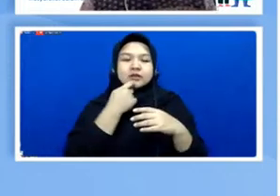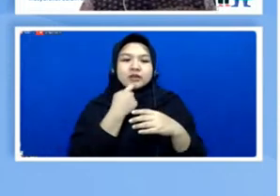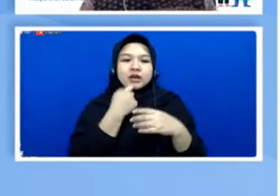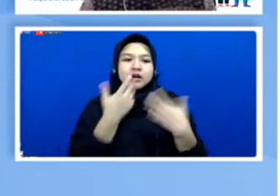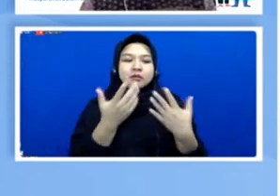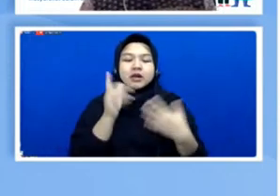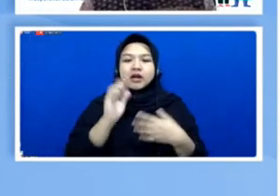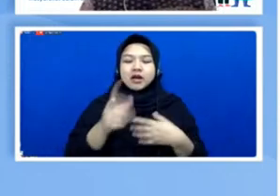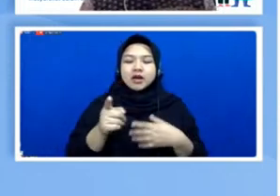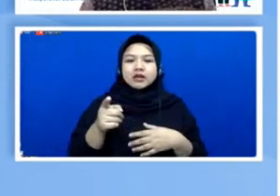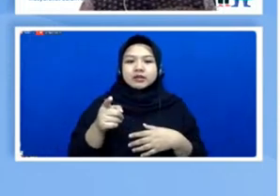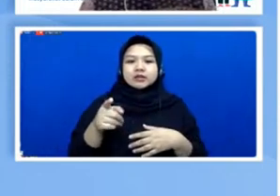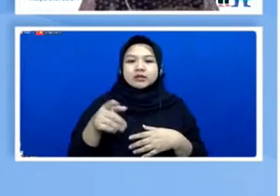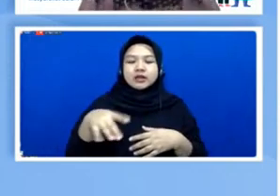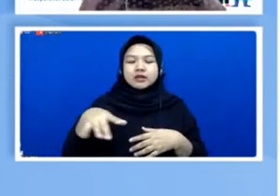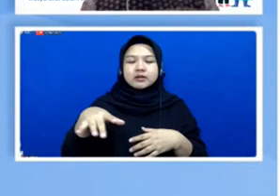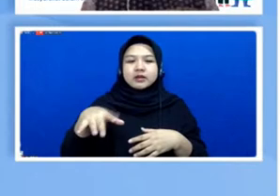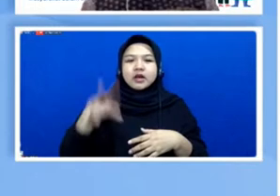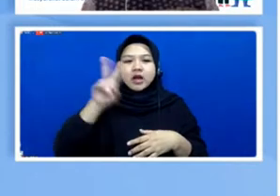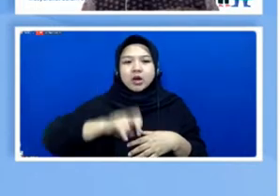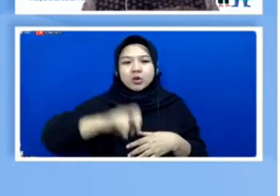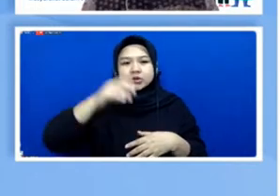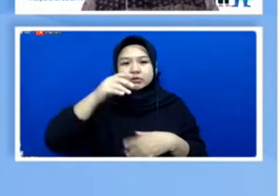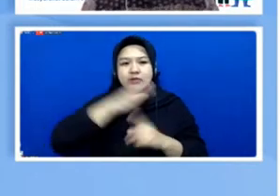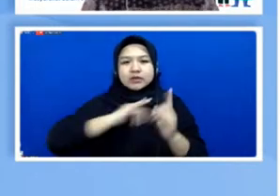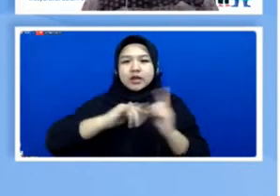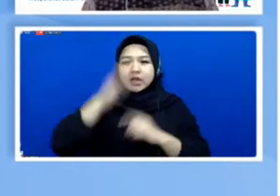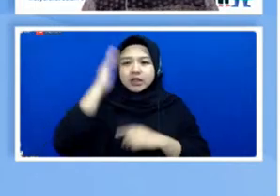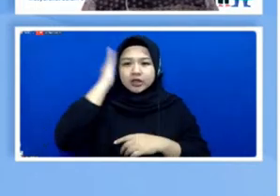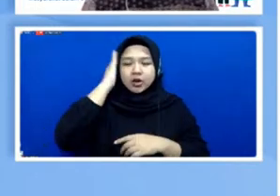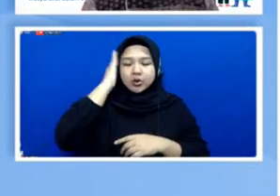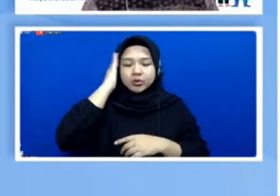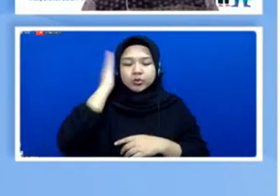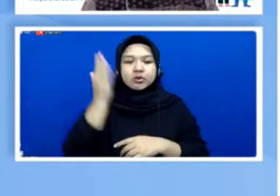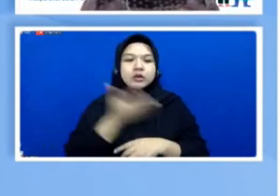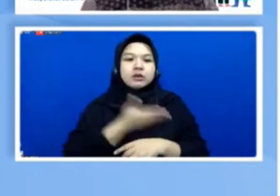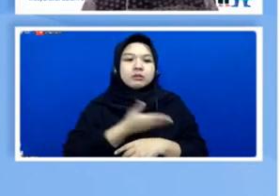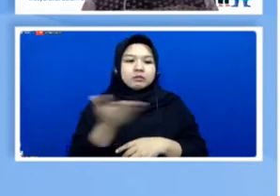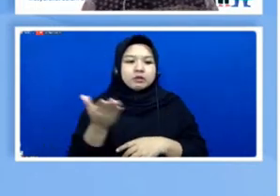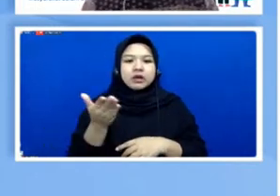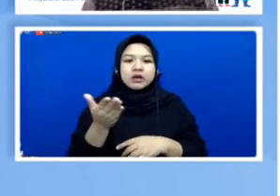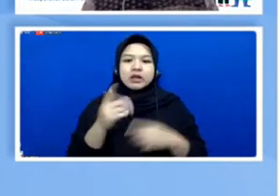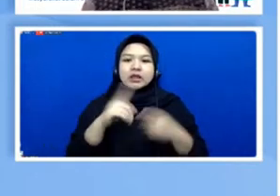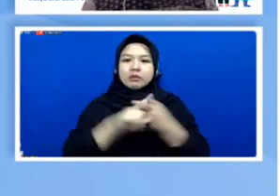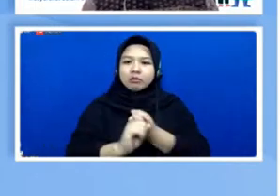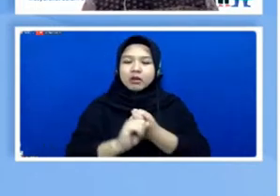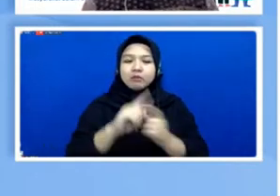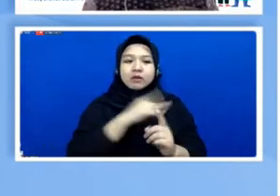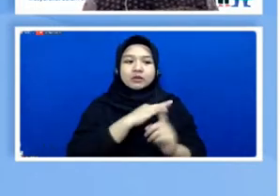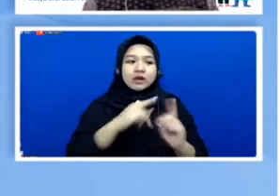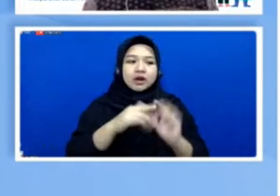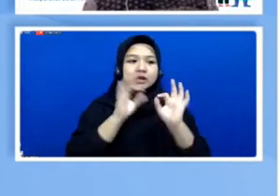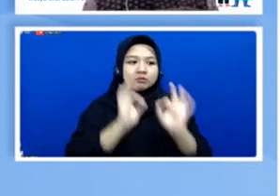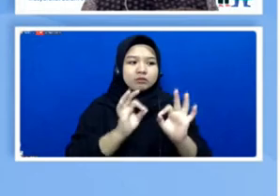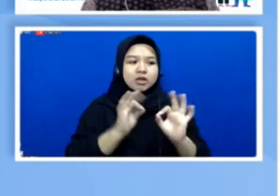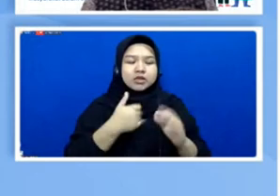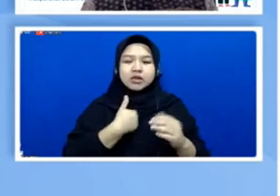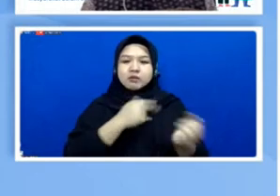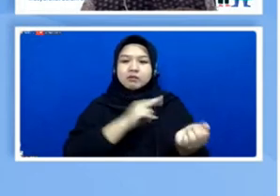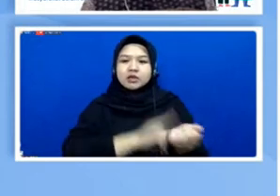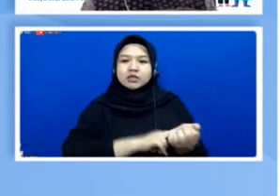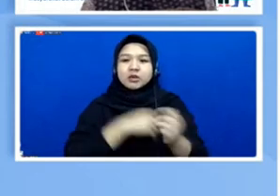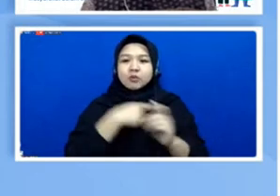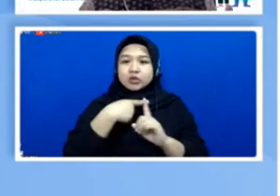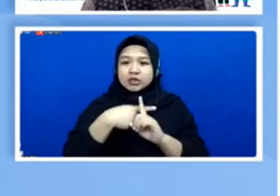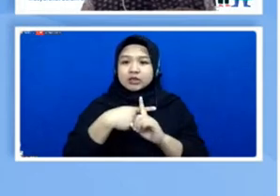ada yang harus diketahui oleh masyarakat. Mereka juga menjadi teman bagi masyarakat ketika ada yang pasien yang konfirmasi positif,